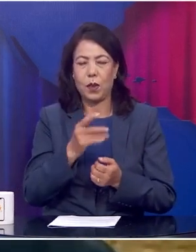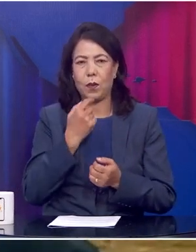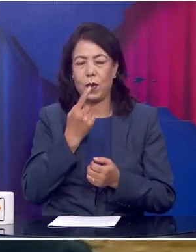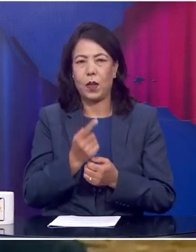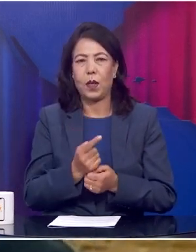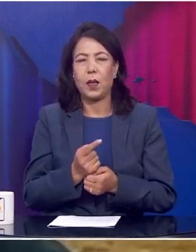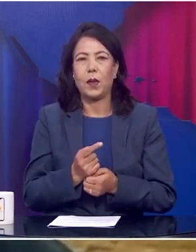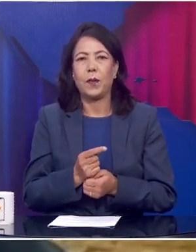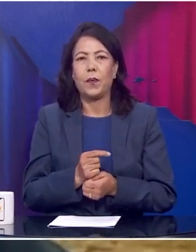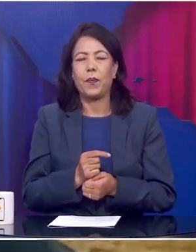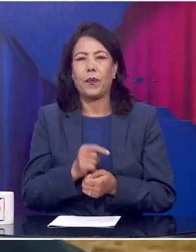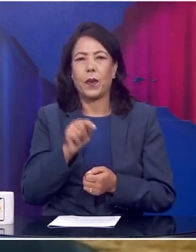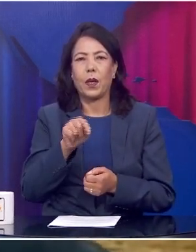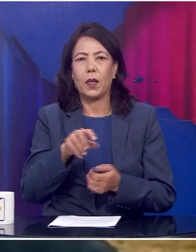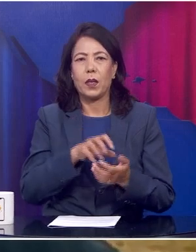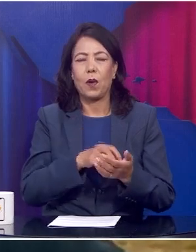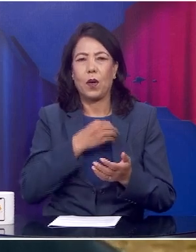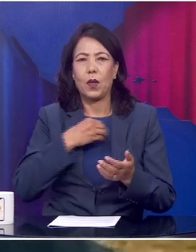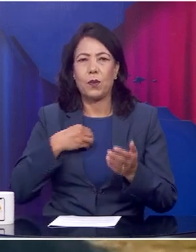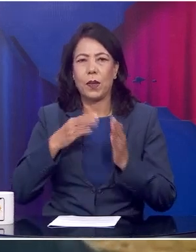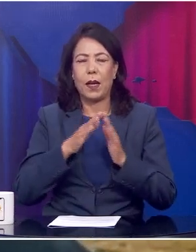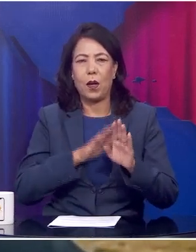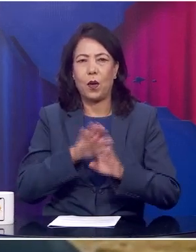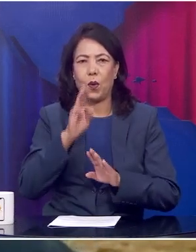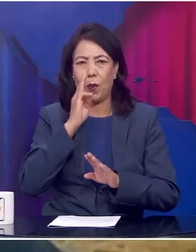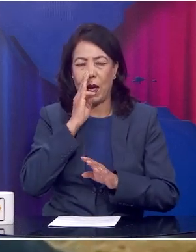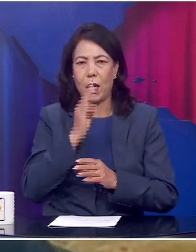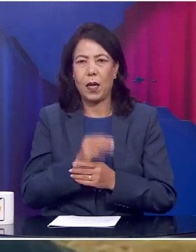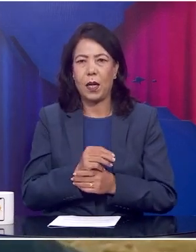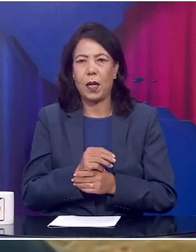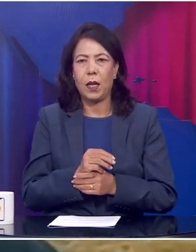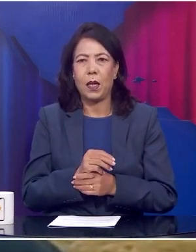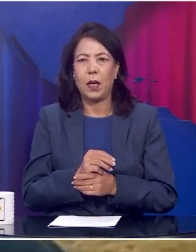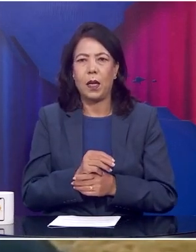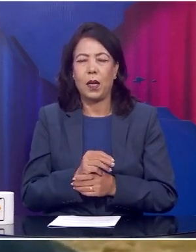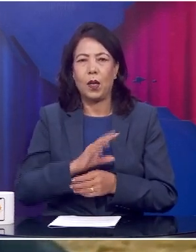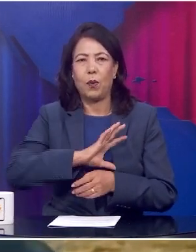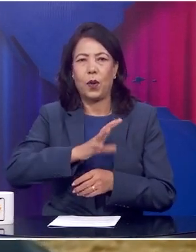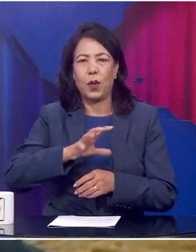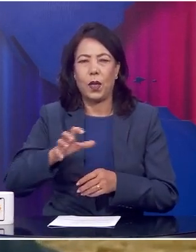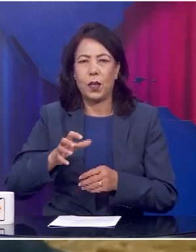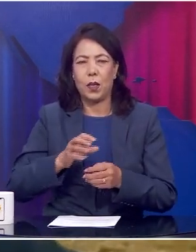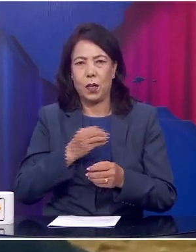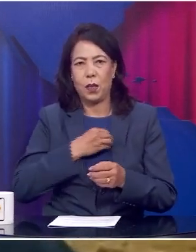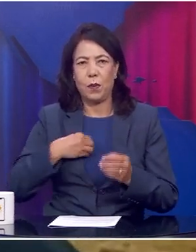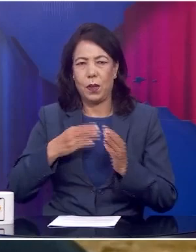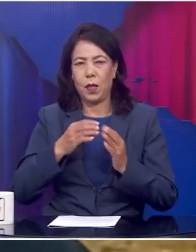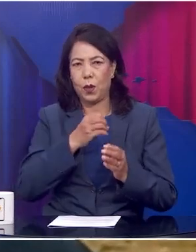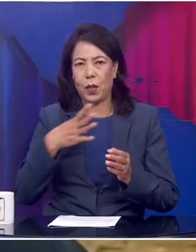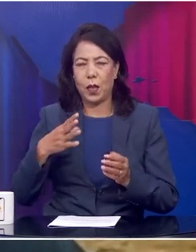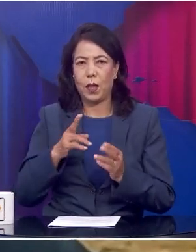भने यहाँका अस्पतालहरूमा र प्रदेश अस्पताल सुर्खेत र भेरी